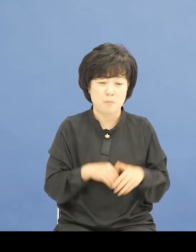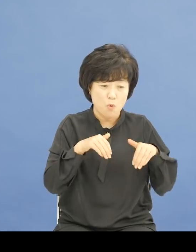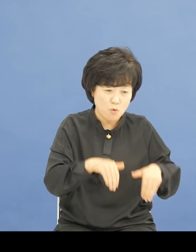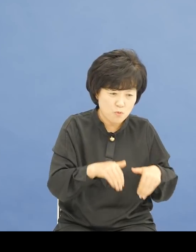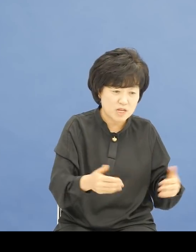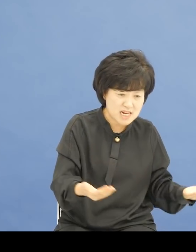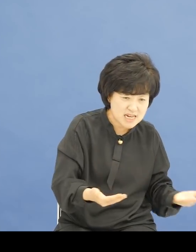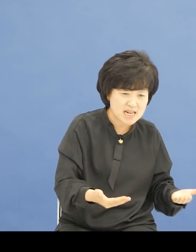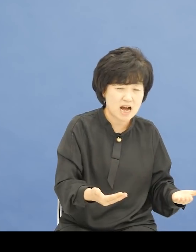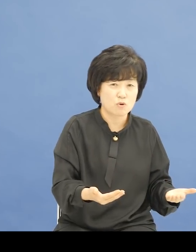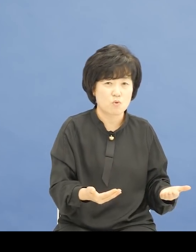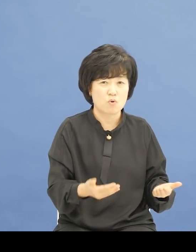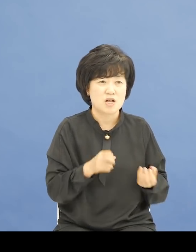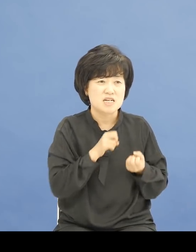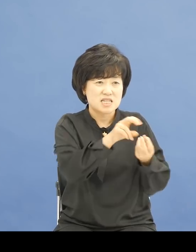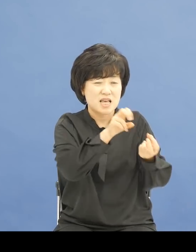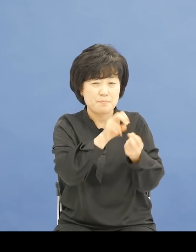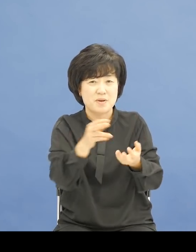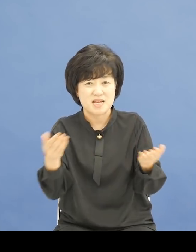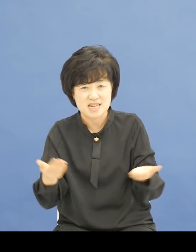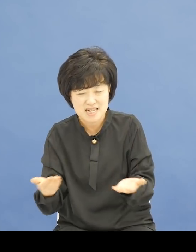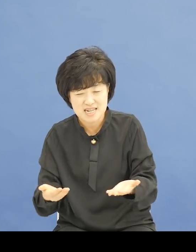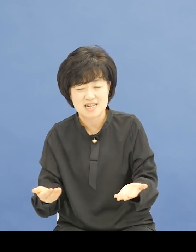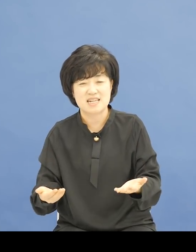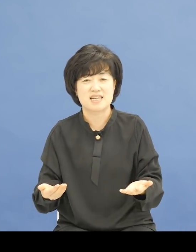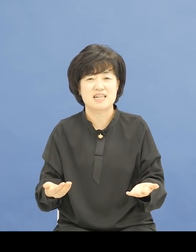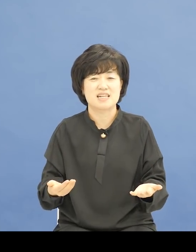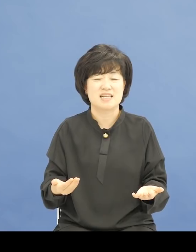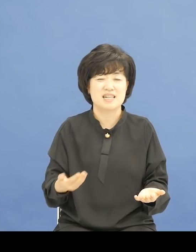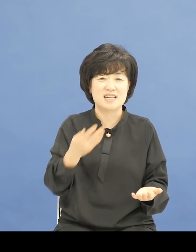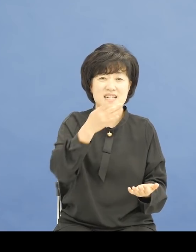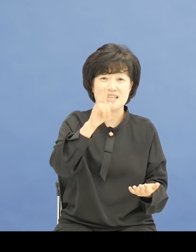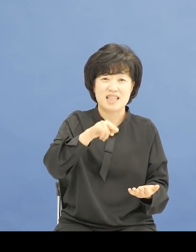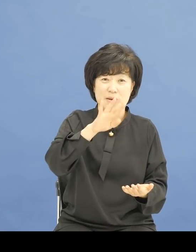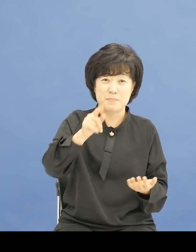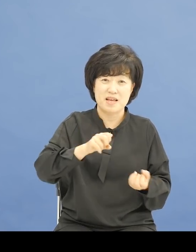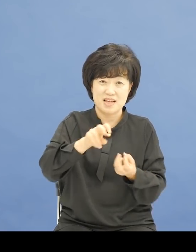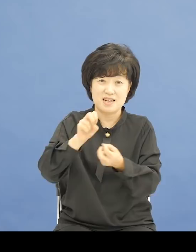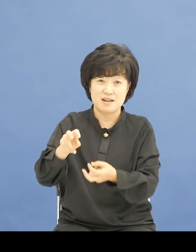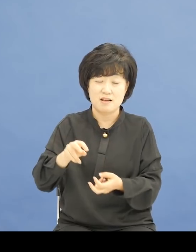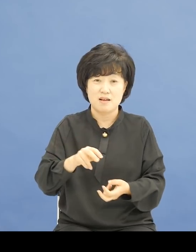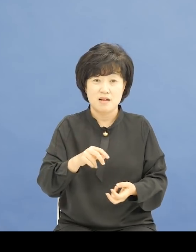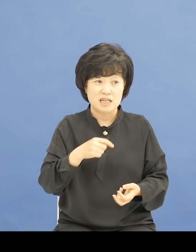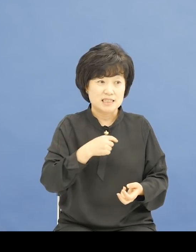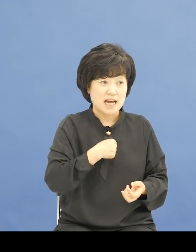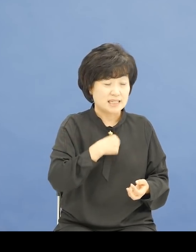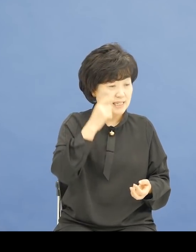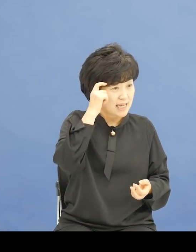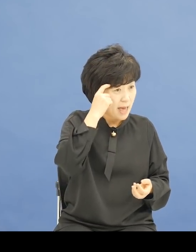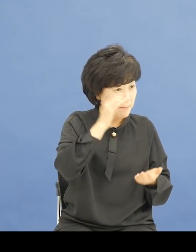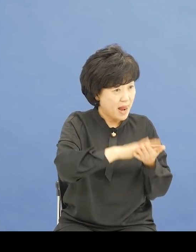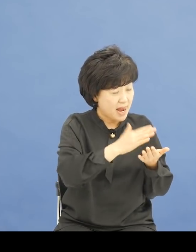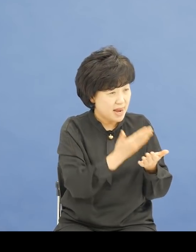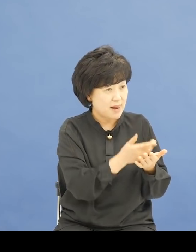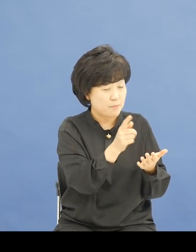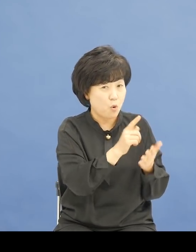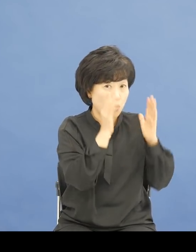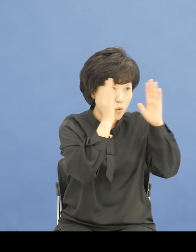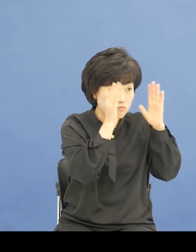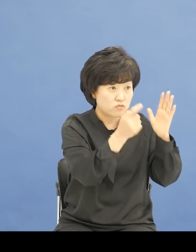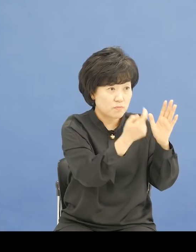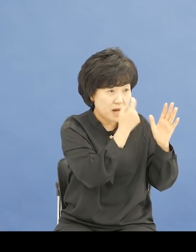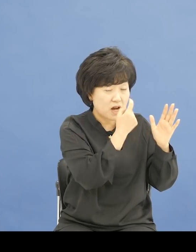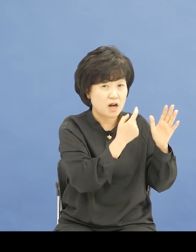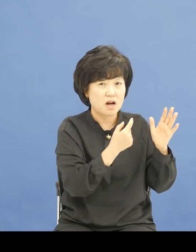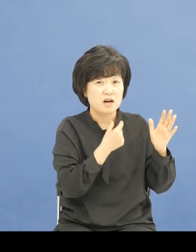일단 웨이터 알바도 하고 네. 그리고 또 택배 상하차 하면서 아. 이제 자기 개발 훈련하면서 월급 모으고 모아가지고